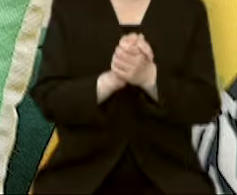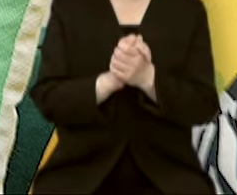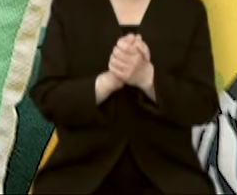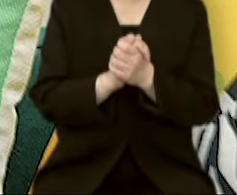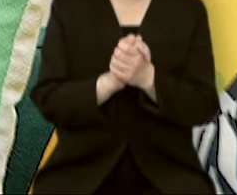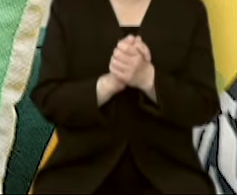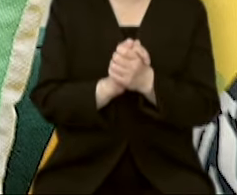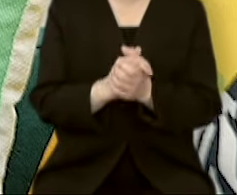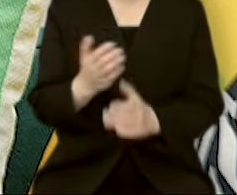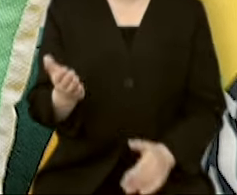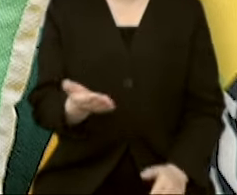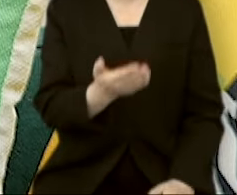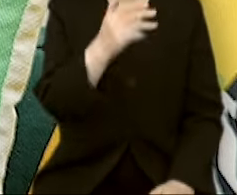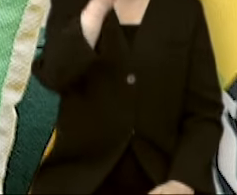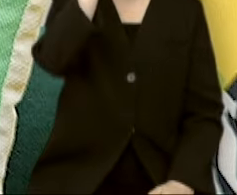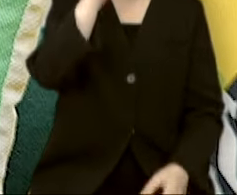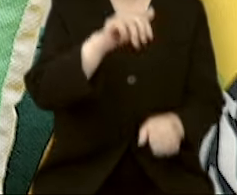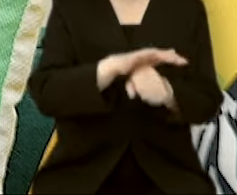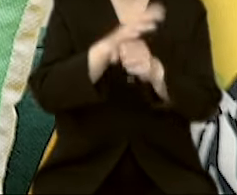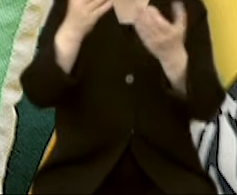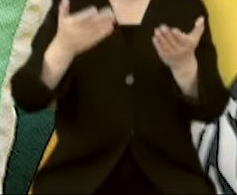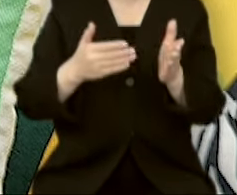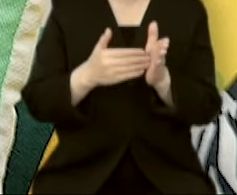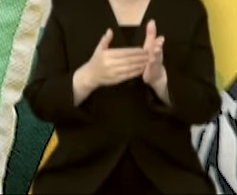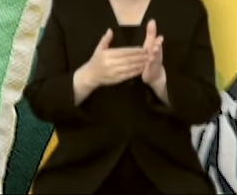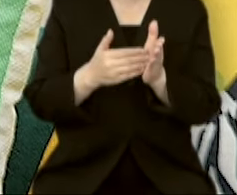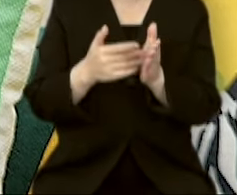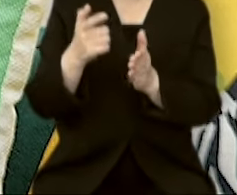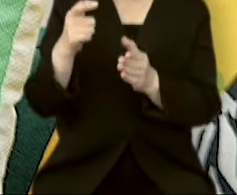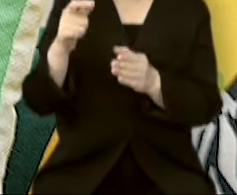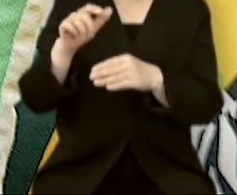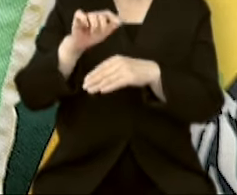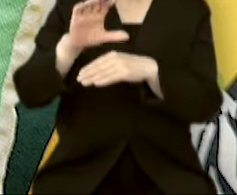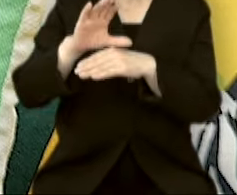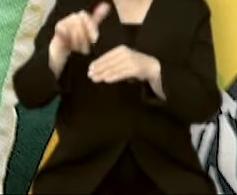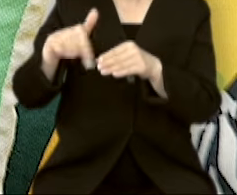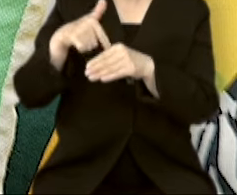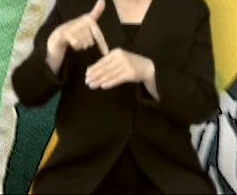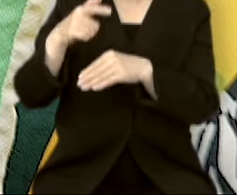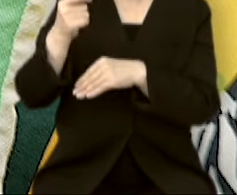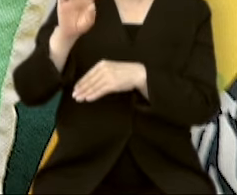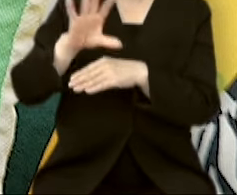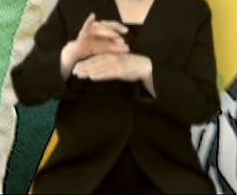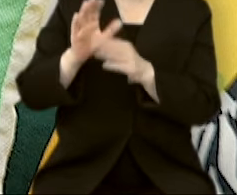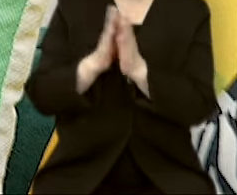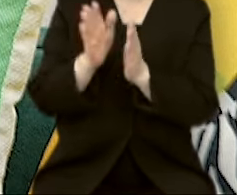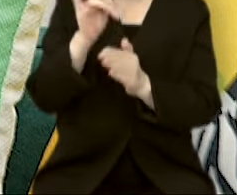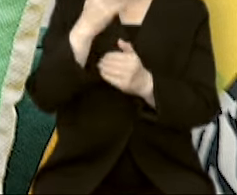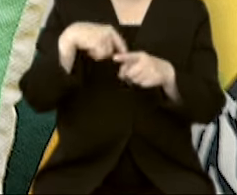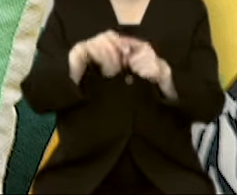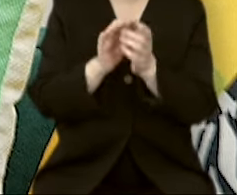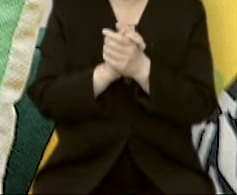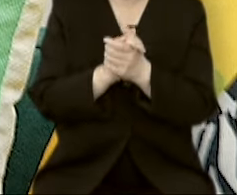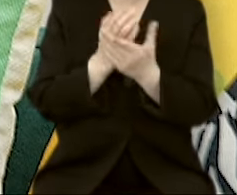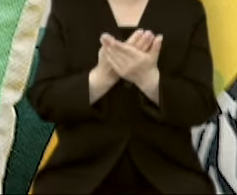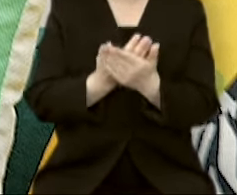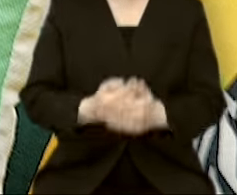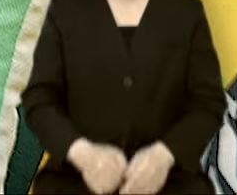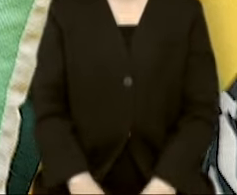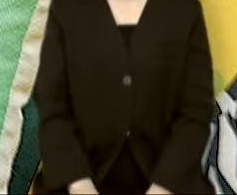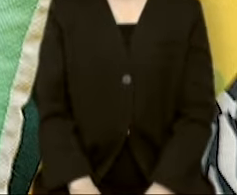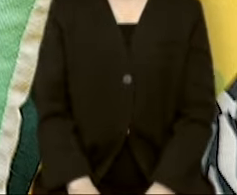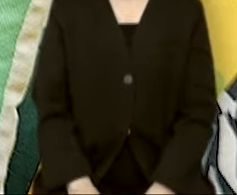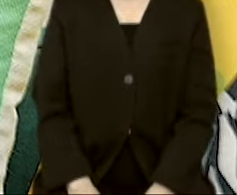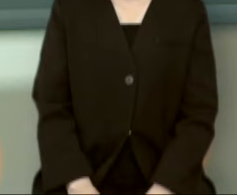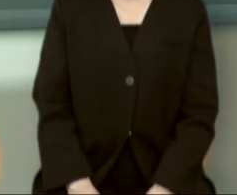여러분들께서 인도를 사랑하셔서 인도의 기독교 TV 방송을 부족하지만 시작할 수 있도록 같이 기도해 주시면